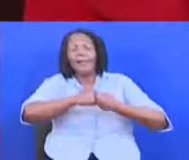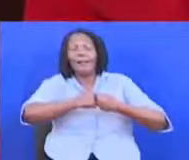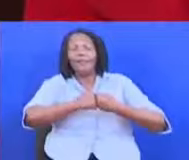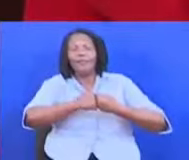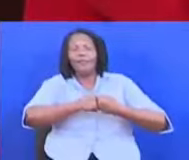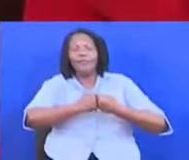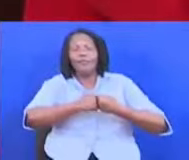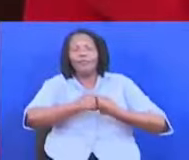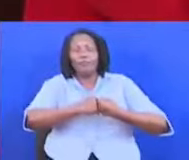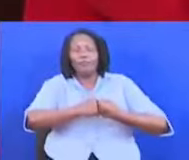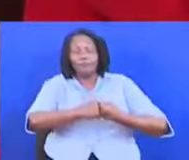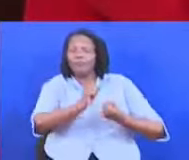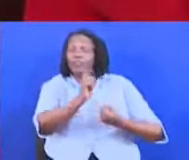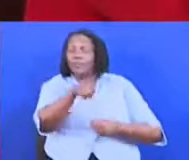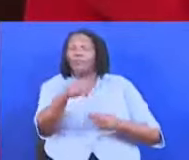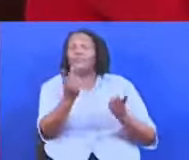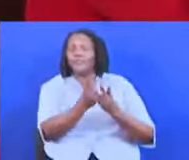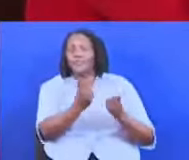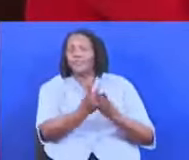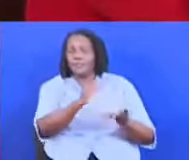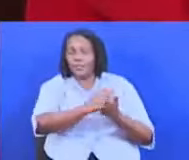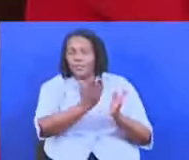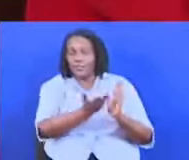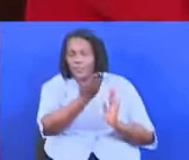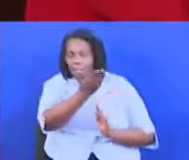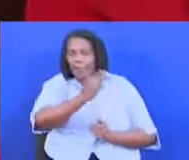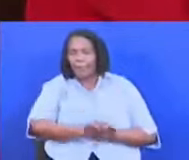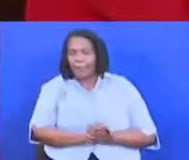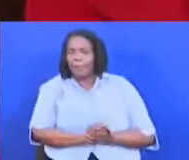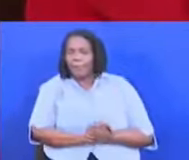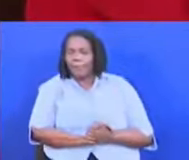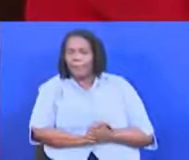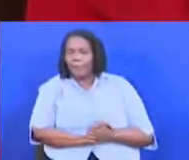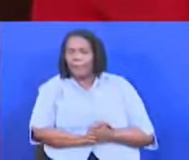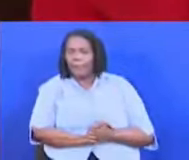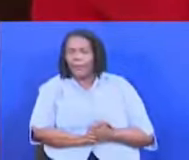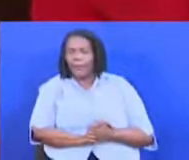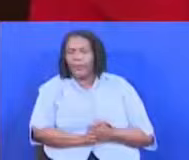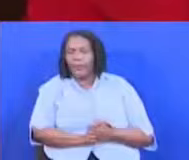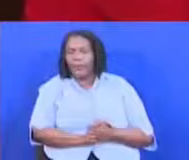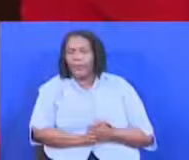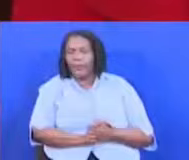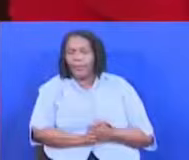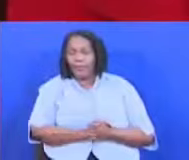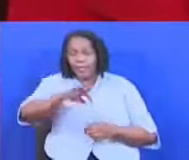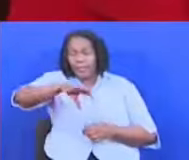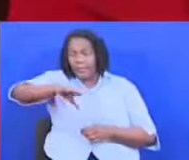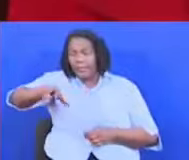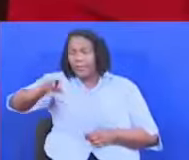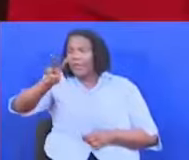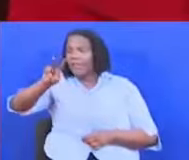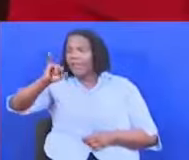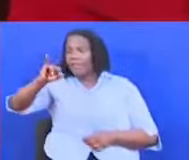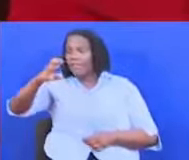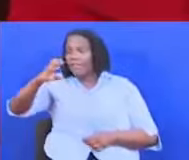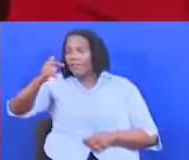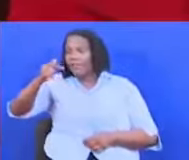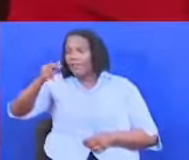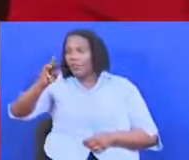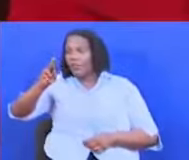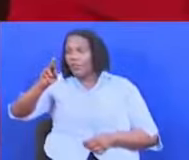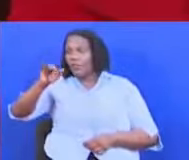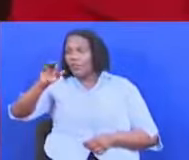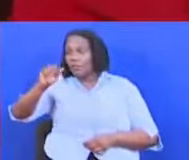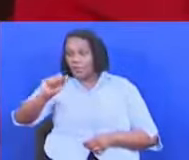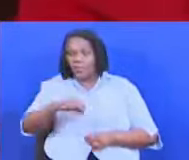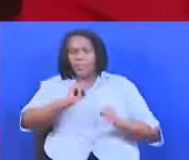katika swala zima la watu walioko kwenye sekta ya uvuvi, kuna changamoto wanayoipata hususan ni ziwa Victoria. Tanzania inamiliki ziwa zaidi